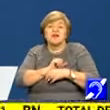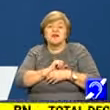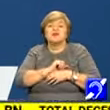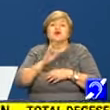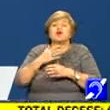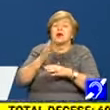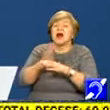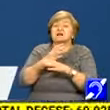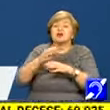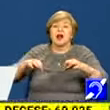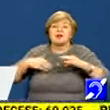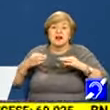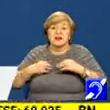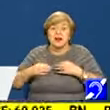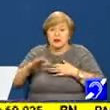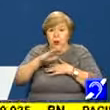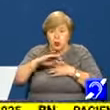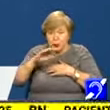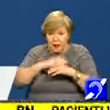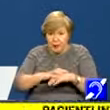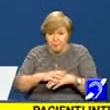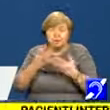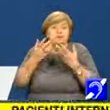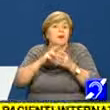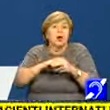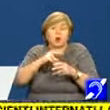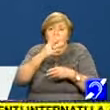Sănătate Publică. Astfel,